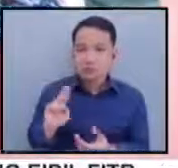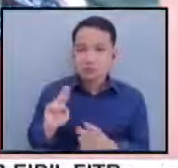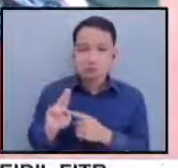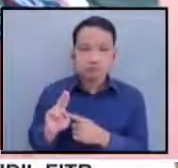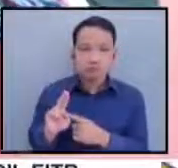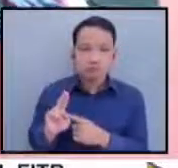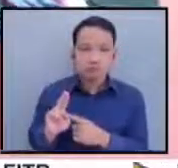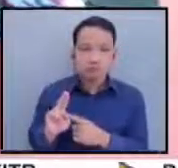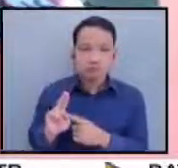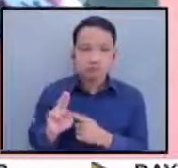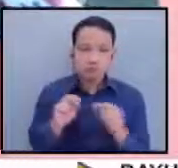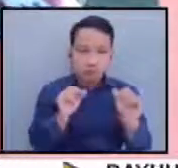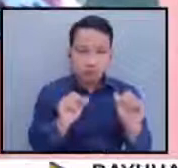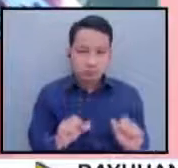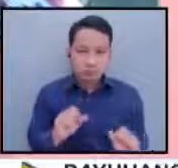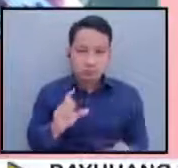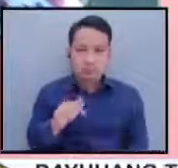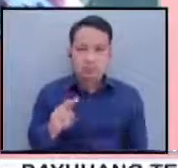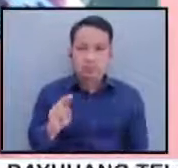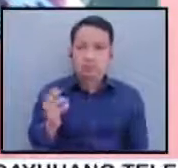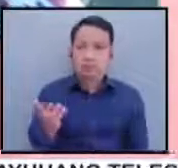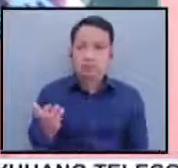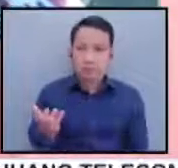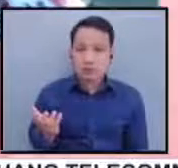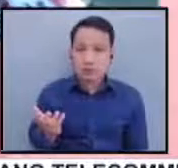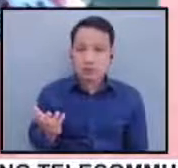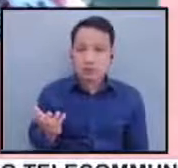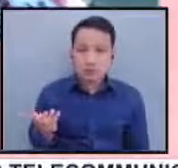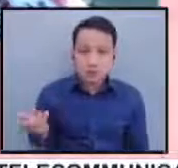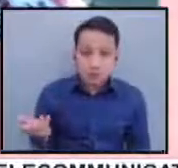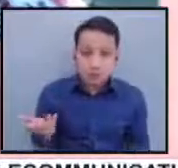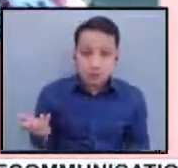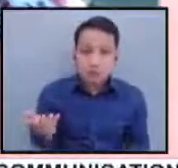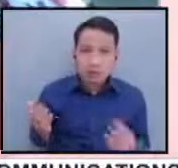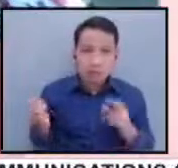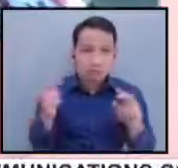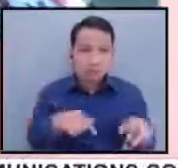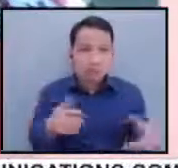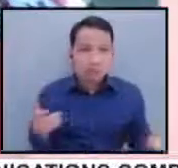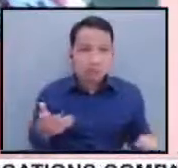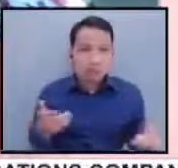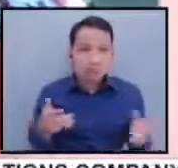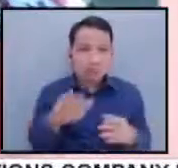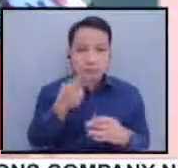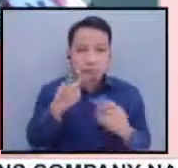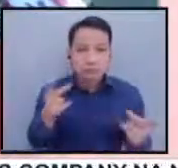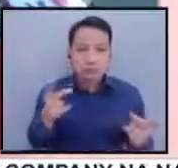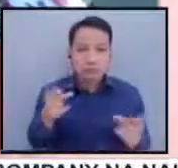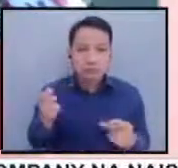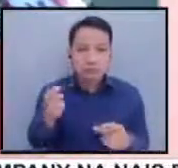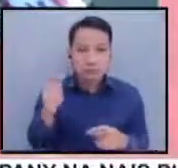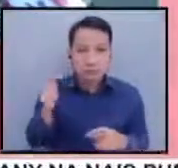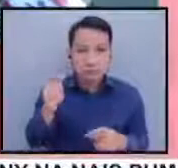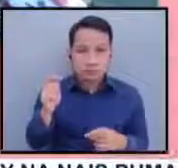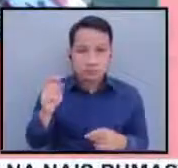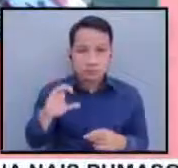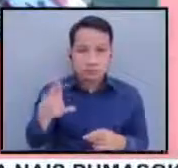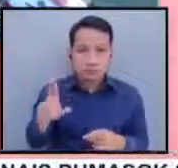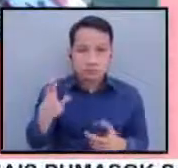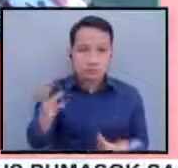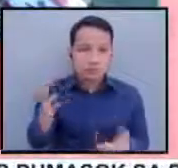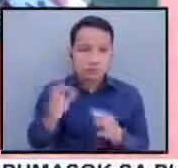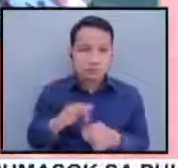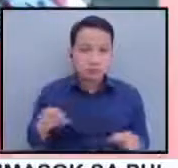LGU ng Quezon City. Saan sila ngayon pupunta? Meron bang mga public toilets dyan? Napaka-importante yan, ha?